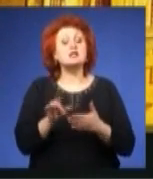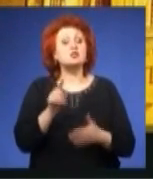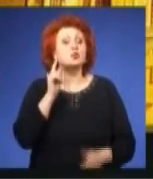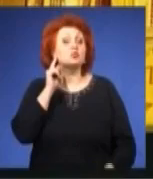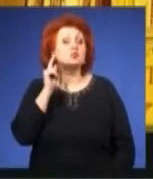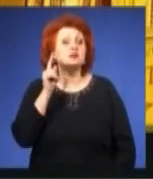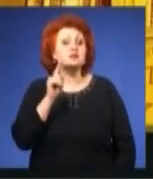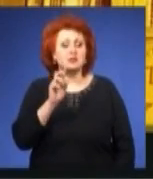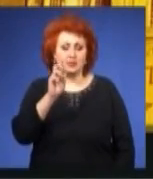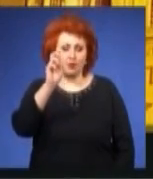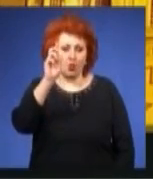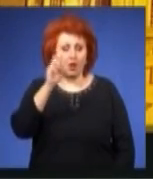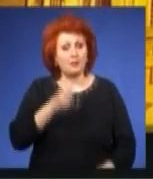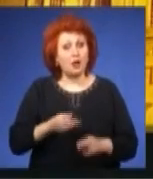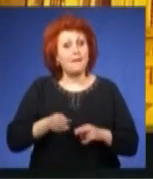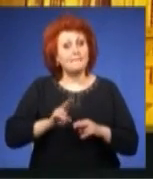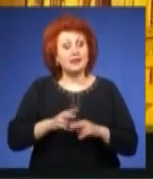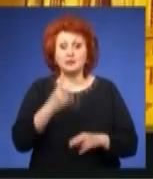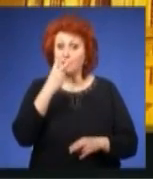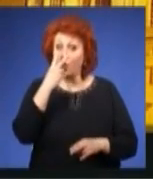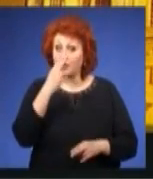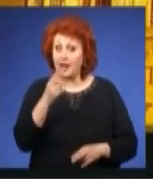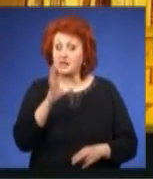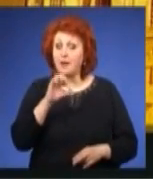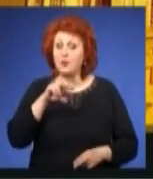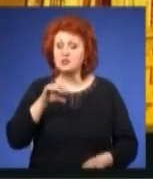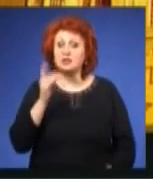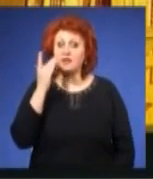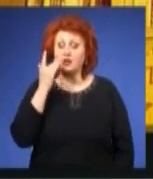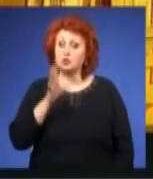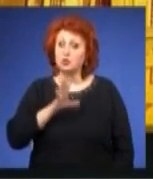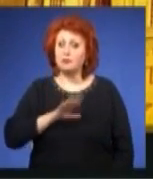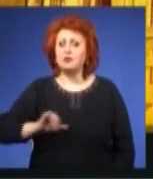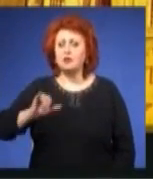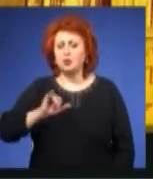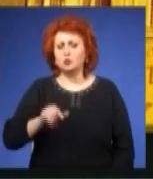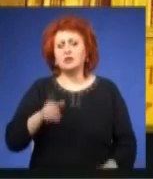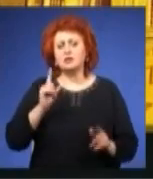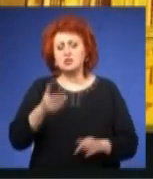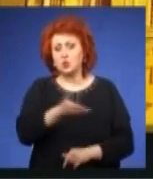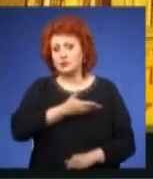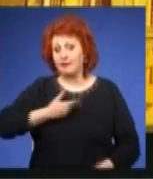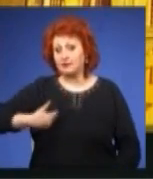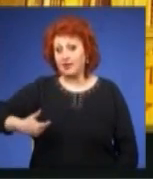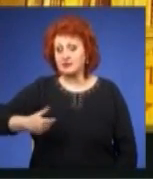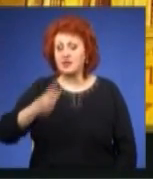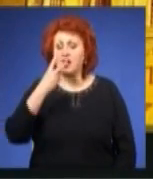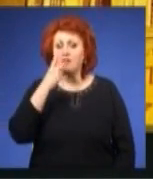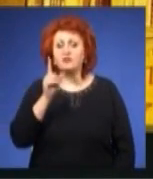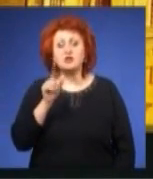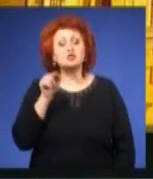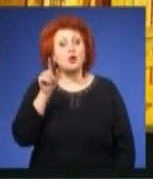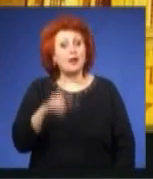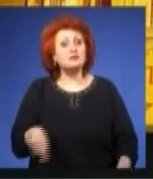сказать, что услышаны Богом. Поэтому, глядя на апостолов, которые были, наверное, куда более достойнее нас с вами, видя то,